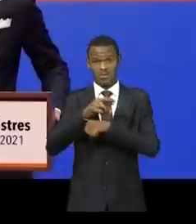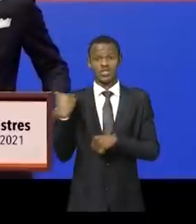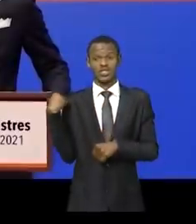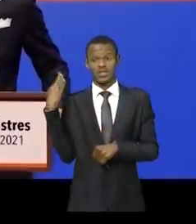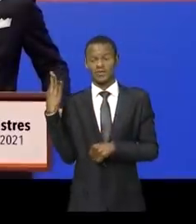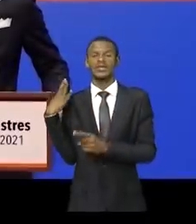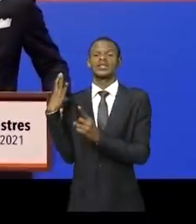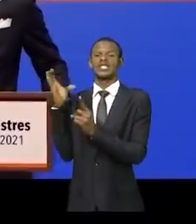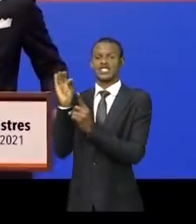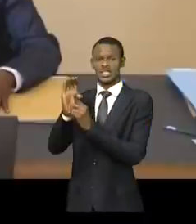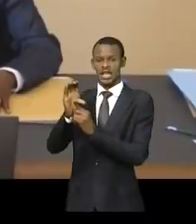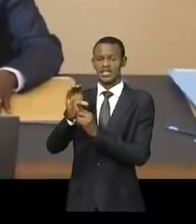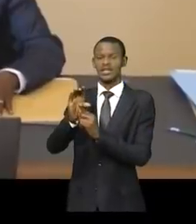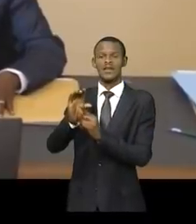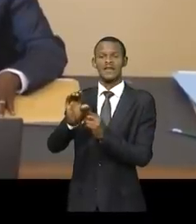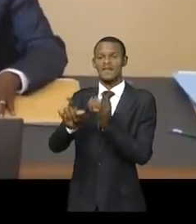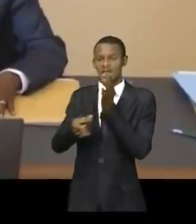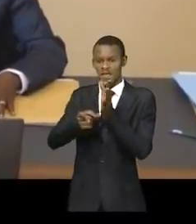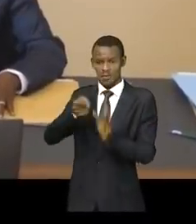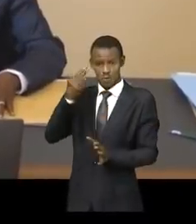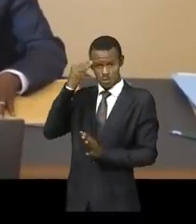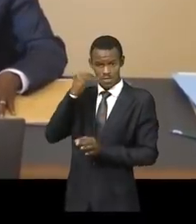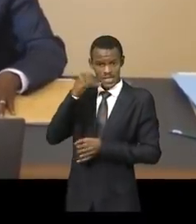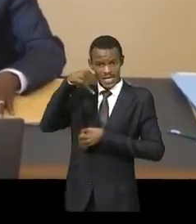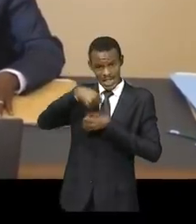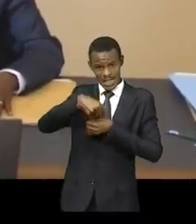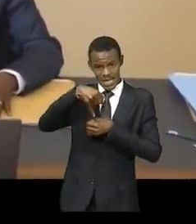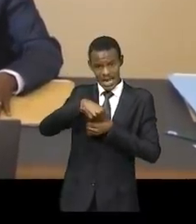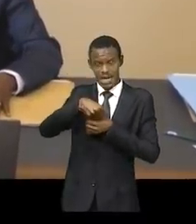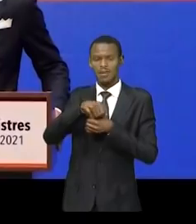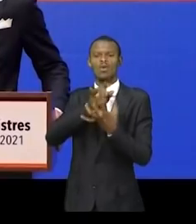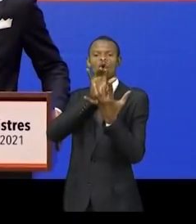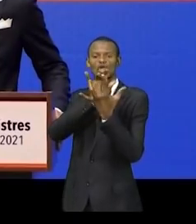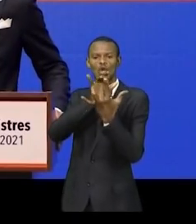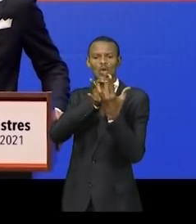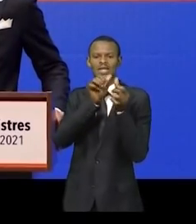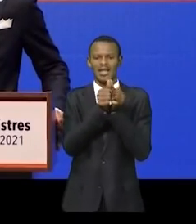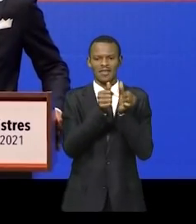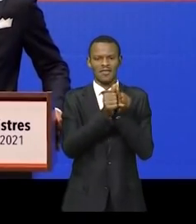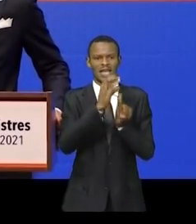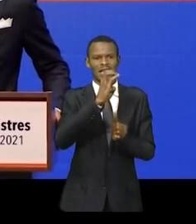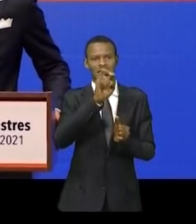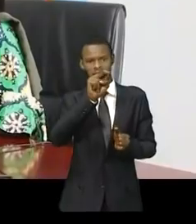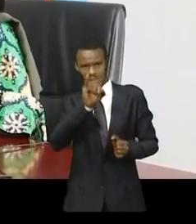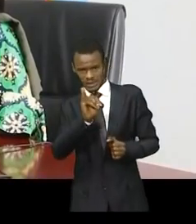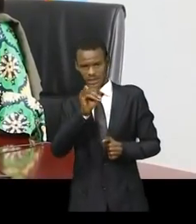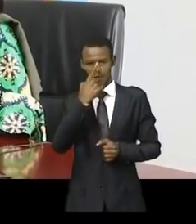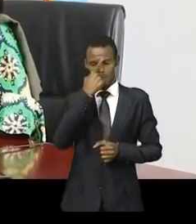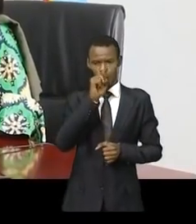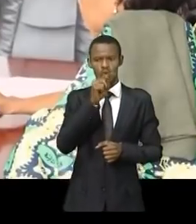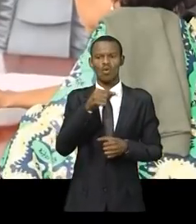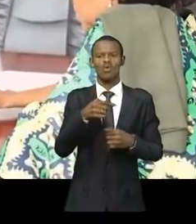ministre, ministre de l'Intérieur, de se mettre en contact avec la Commission électorale nationale indépendante CENI pour